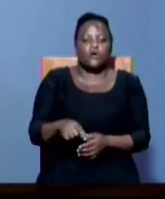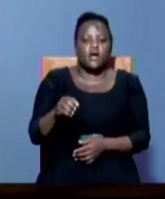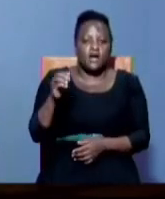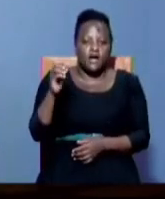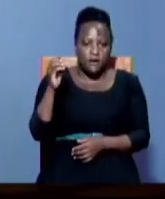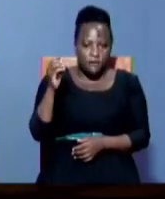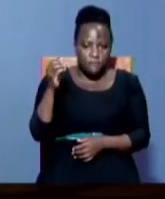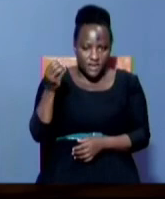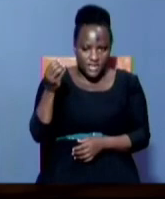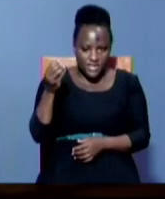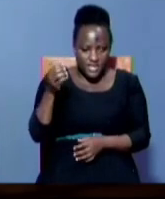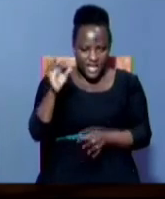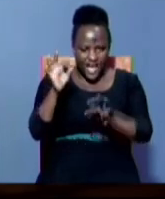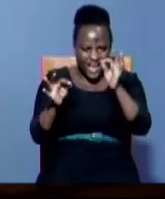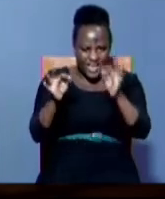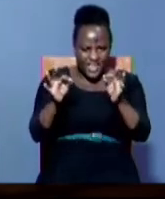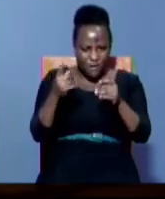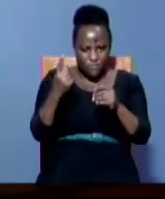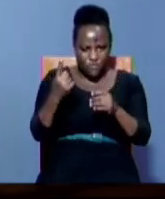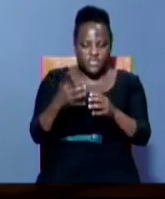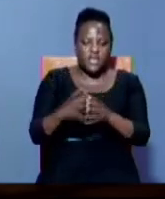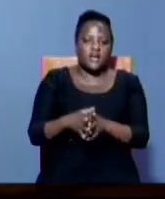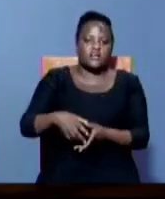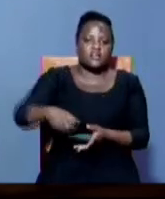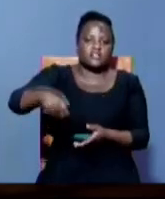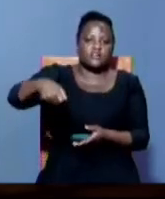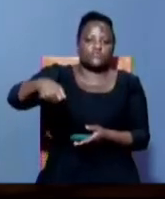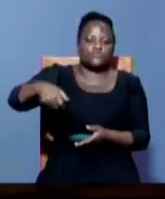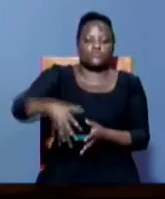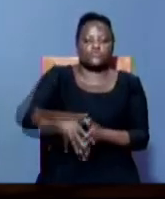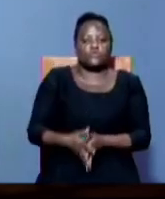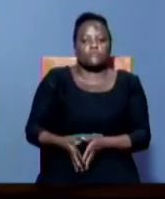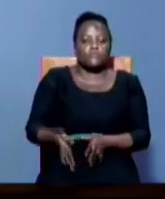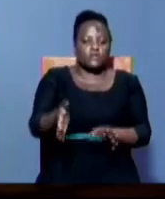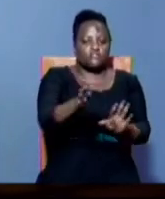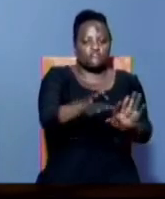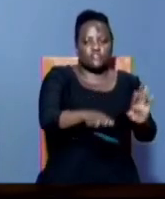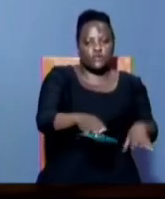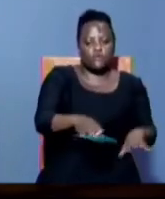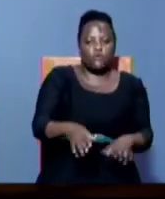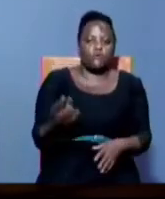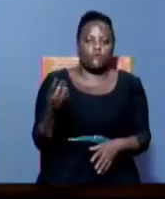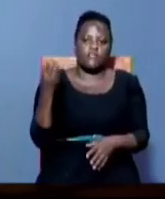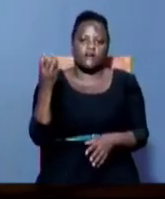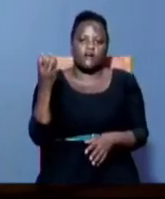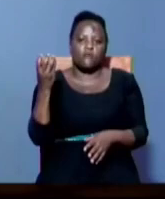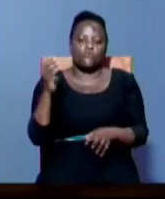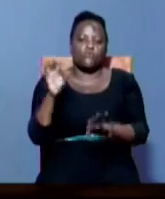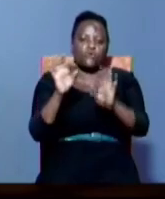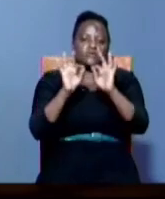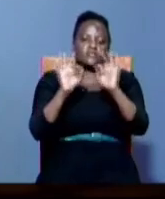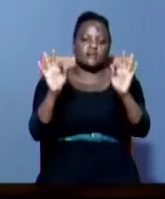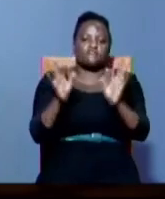na lile sanduku. Lile sanduku lilifunikwa kwa dhahabu safi. Halafu kile kiti cha rehema nacho kilikuwa